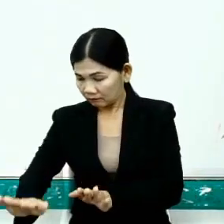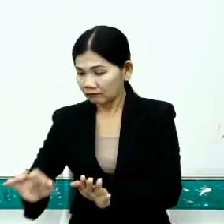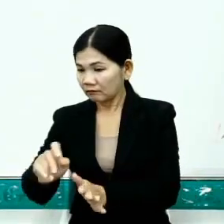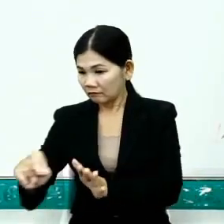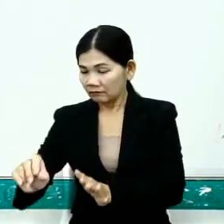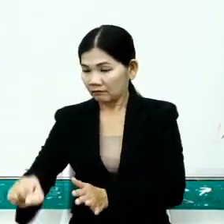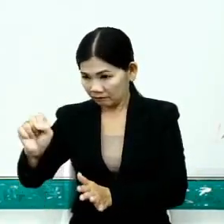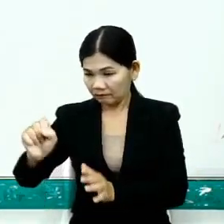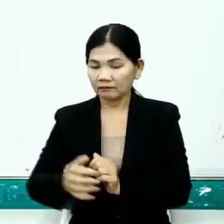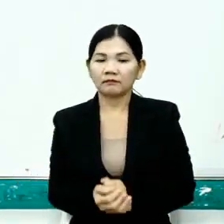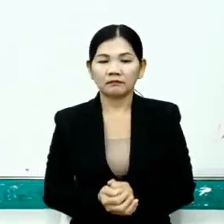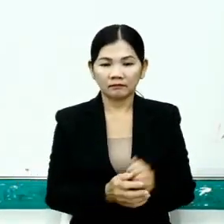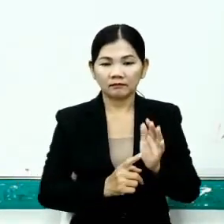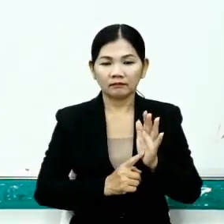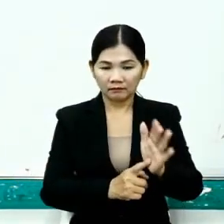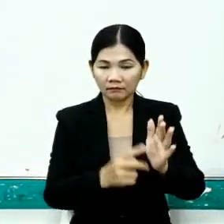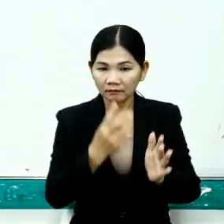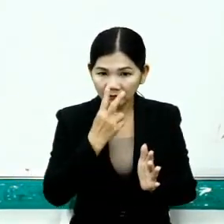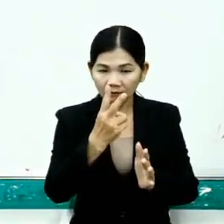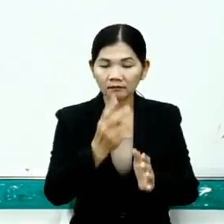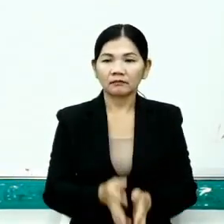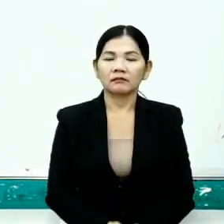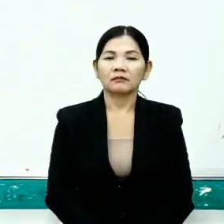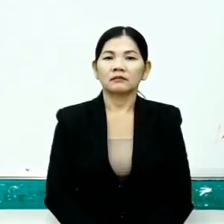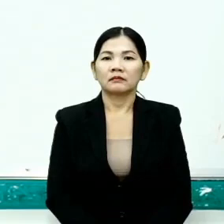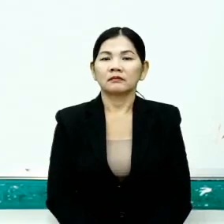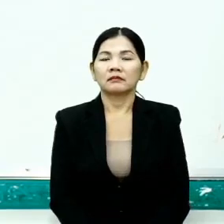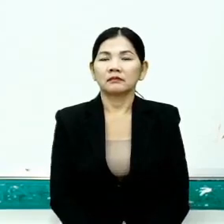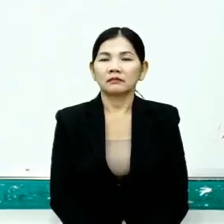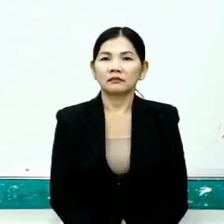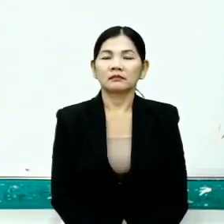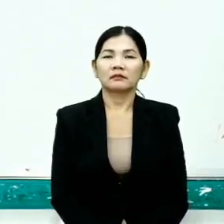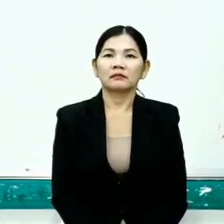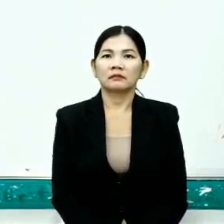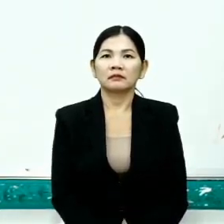ត្រៀមមើលអ្នកគ្រូបង្ហាញកូននៅលើក្តារខៀន